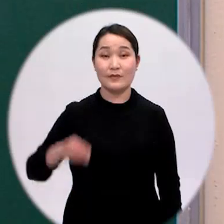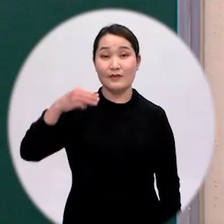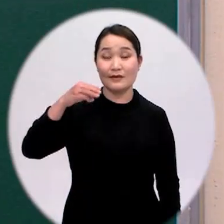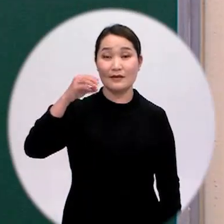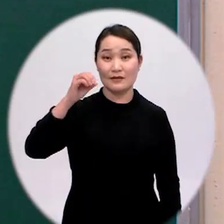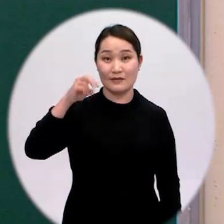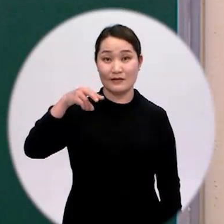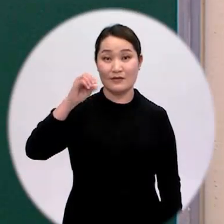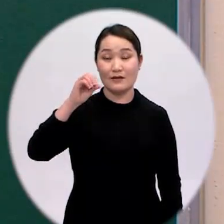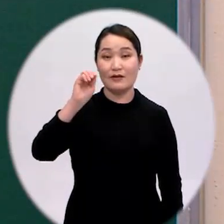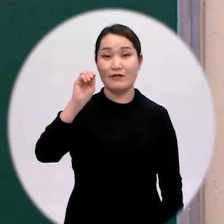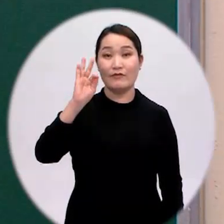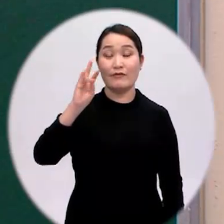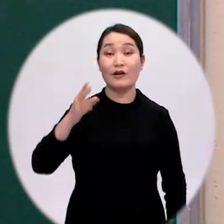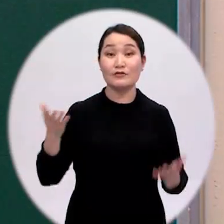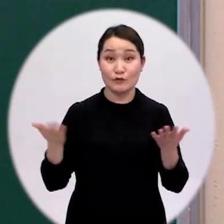Телефон.